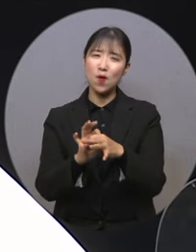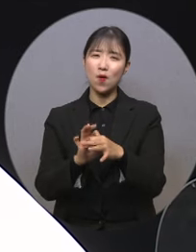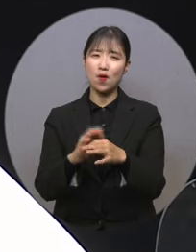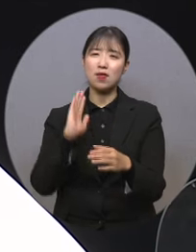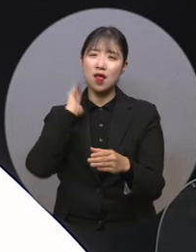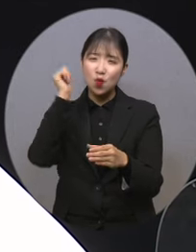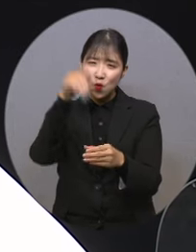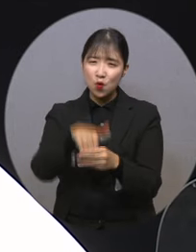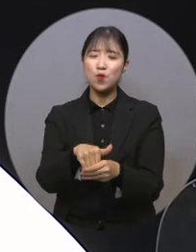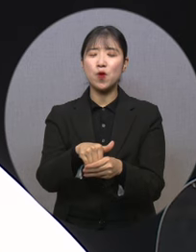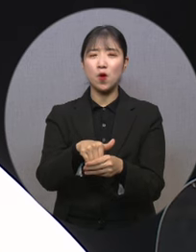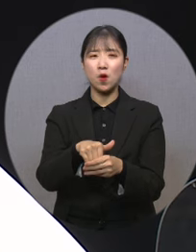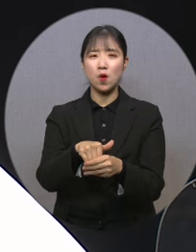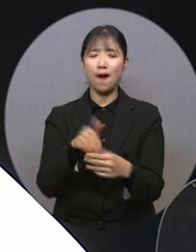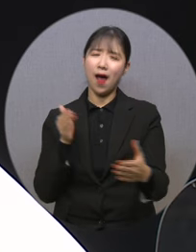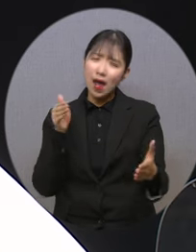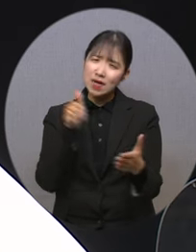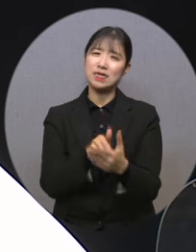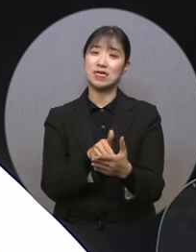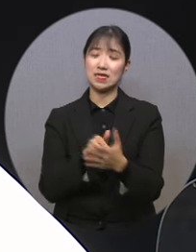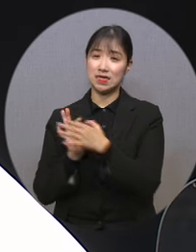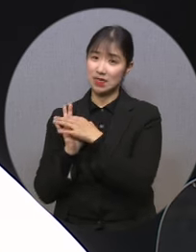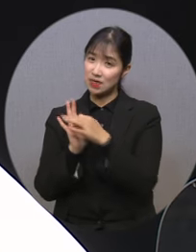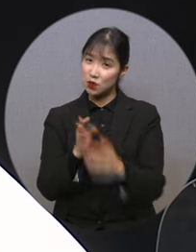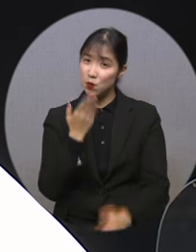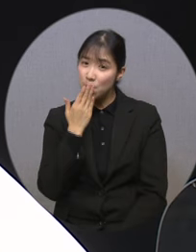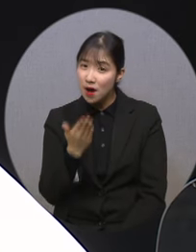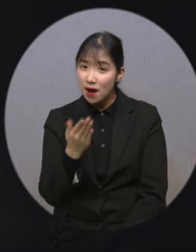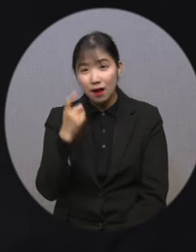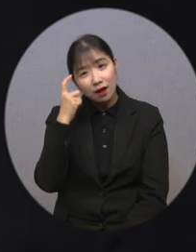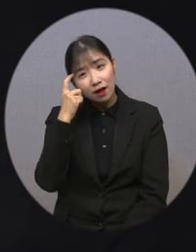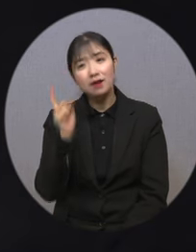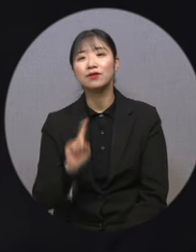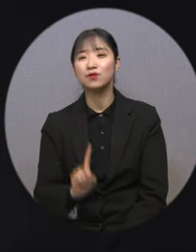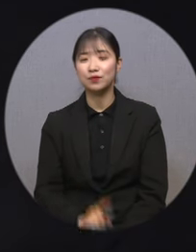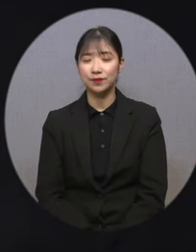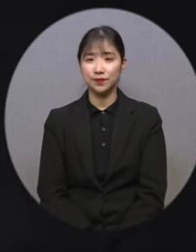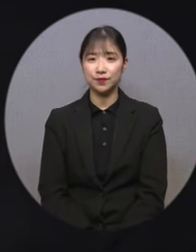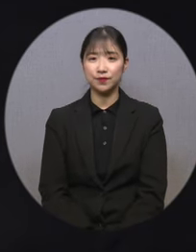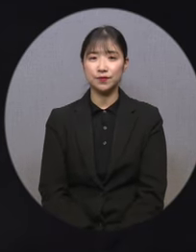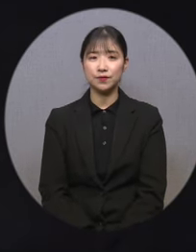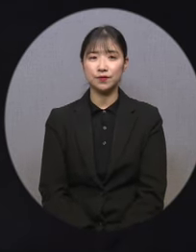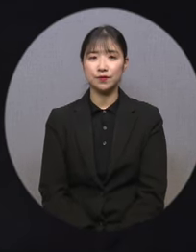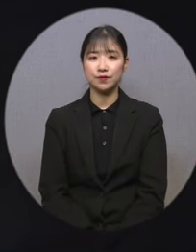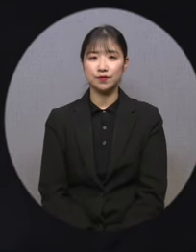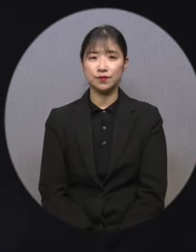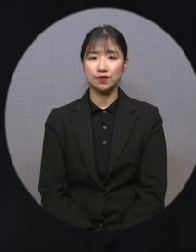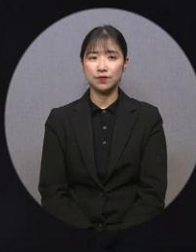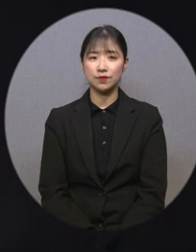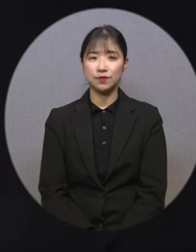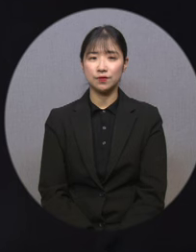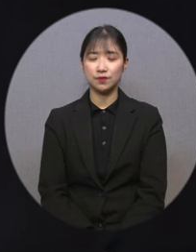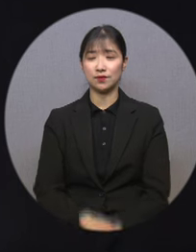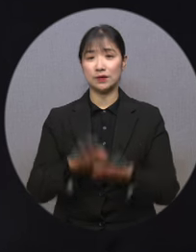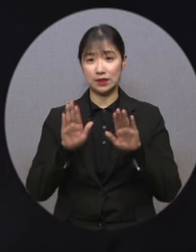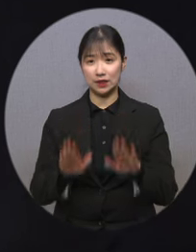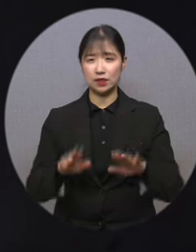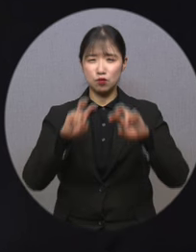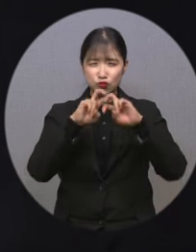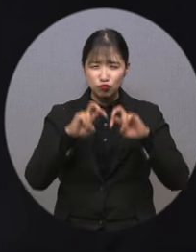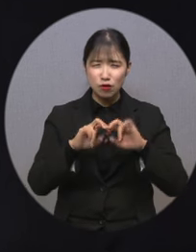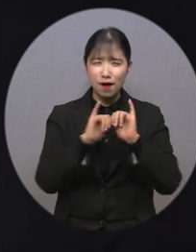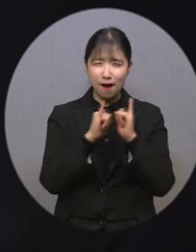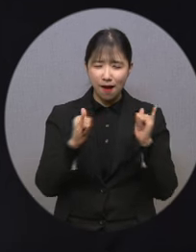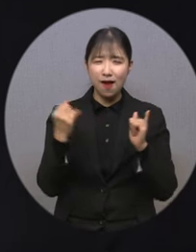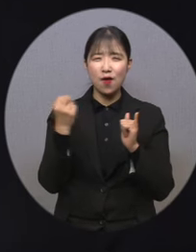대선 투표까지 연결이 될 수 있다고 보십니까? 예, 지금 이 분석가들이나